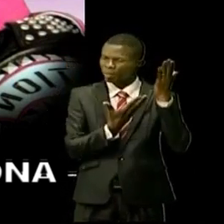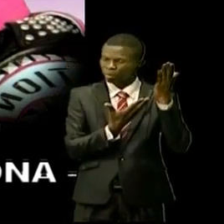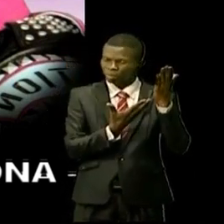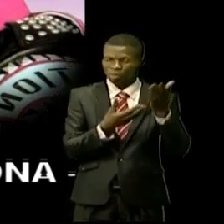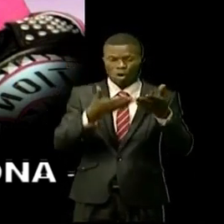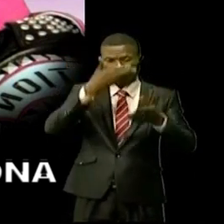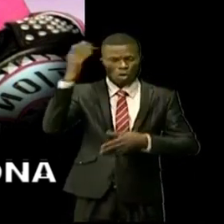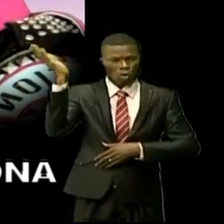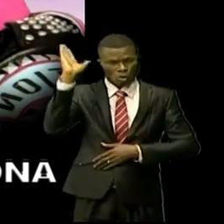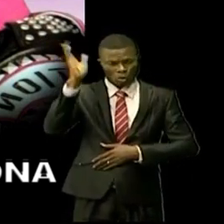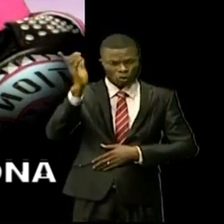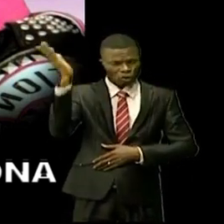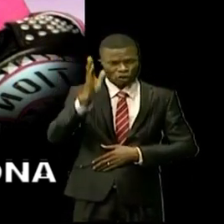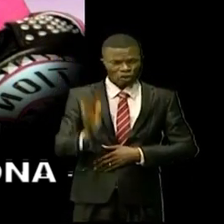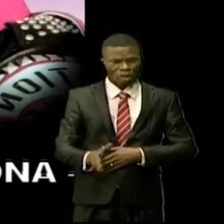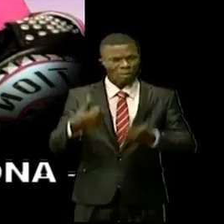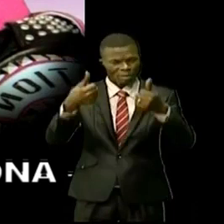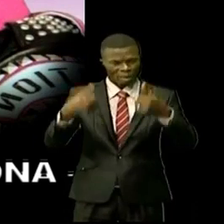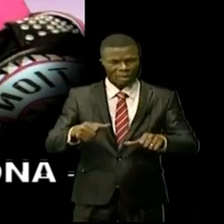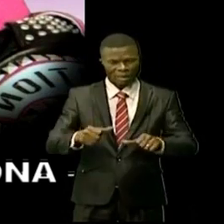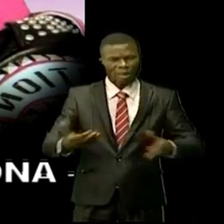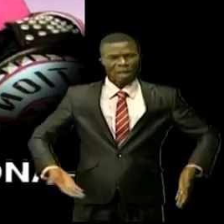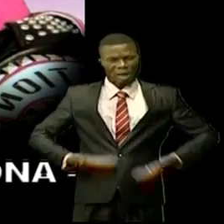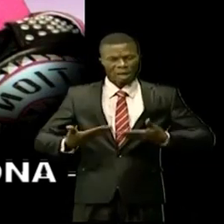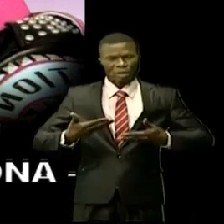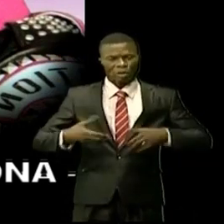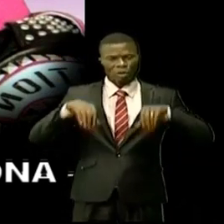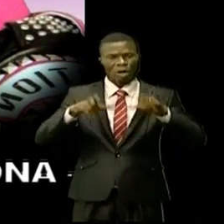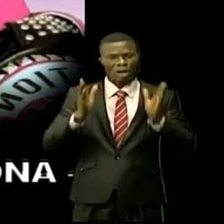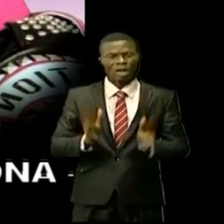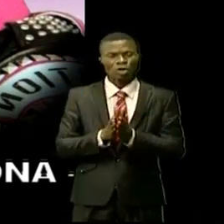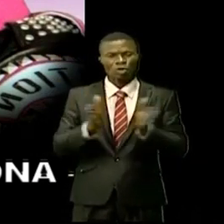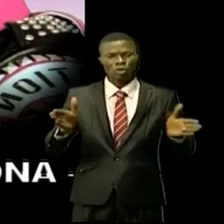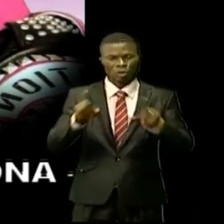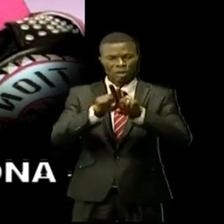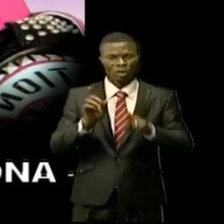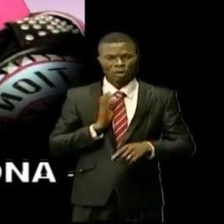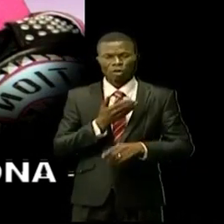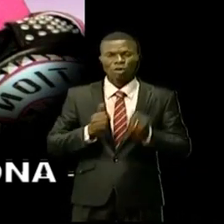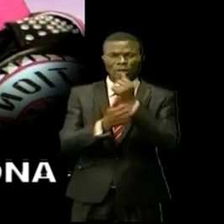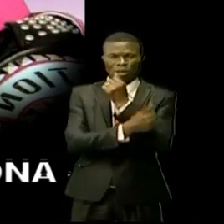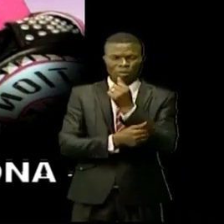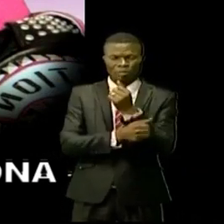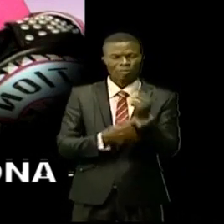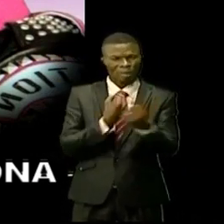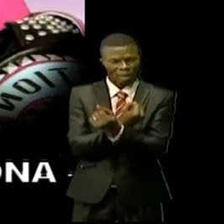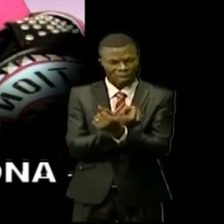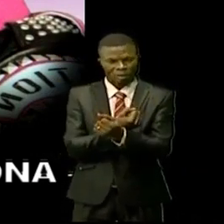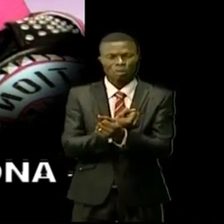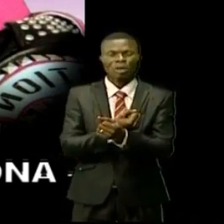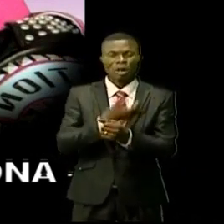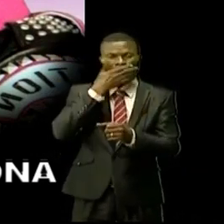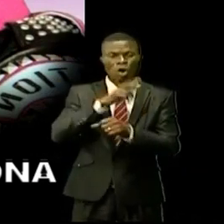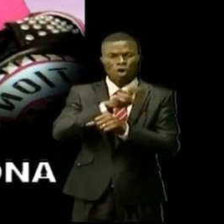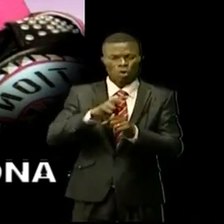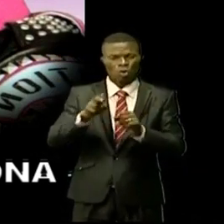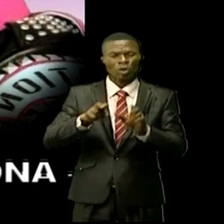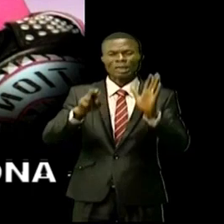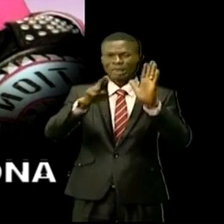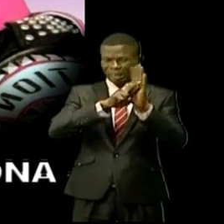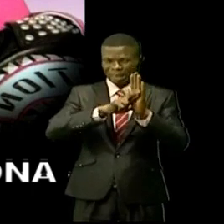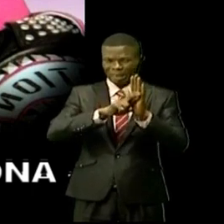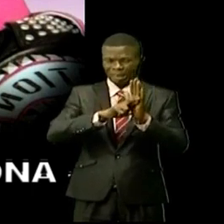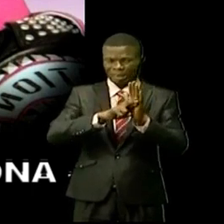intemporelles font et feront toujours le bonheur de tous, ce dans le respect strict des mesures barrières